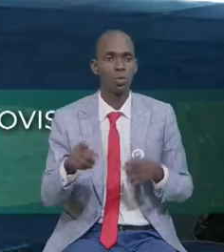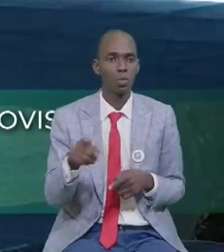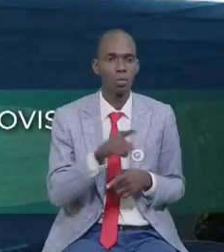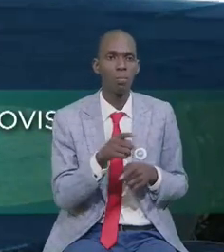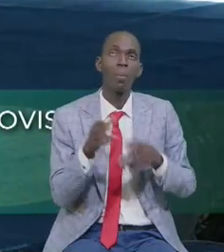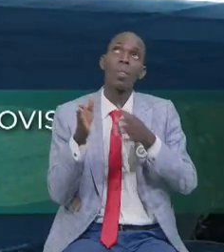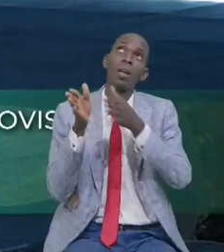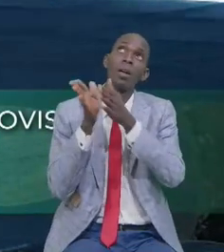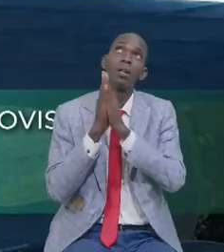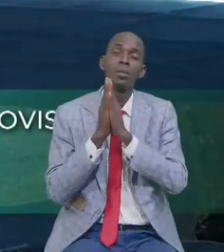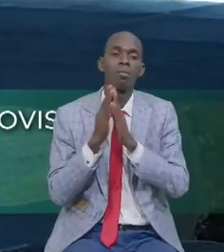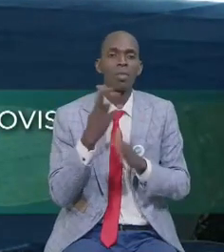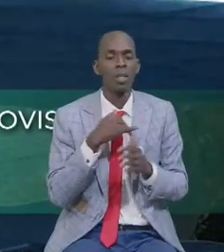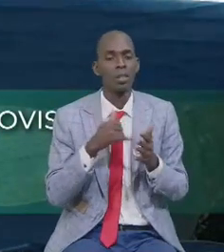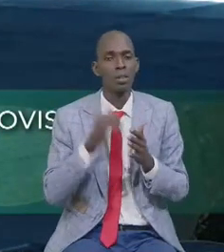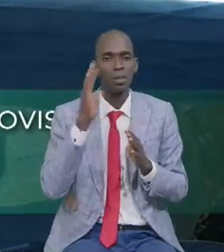demandez,